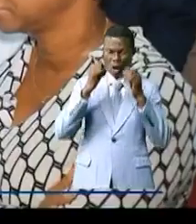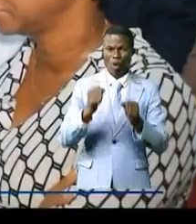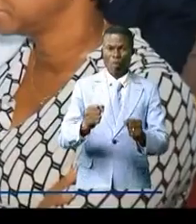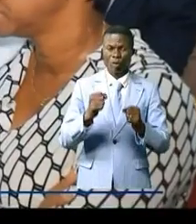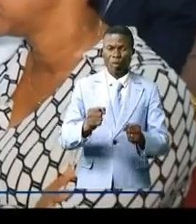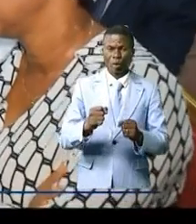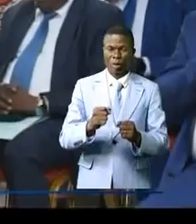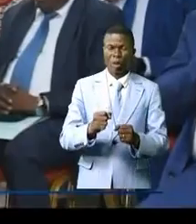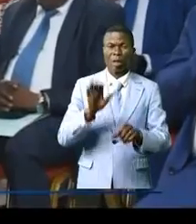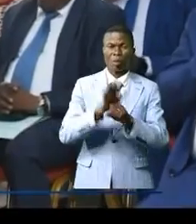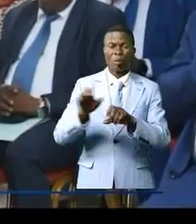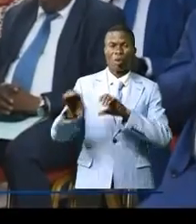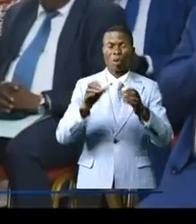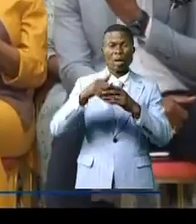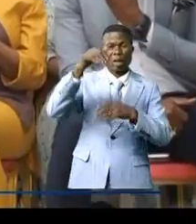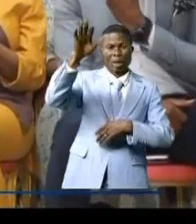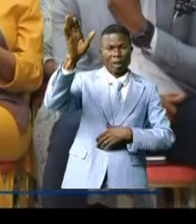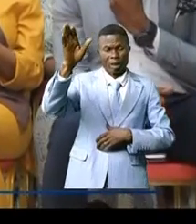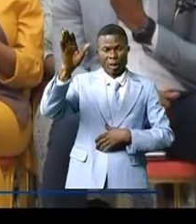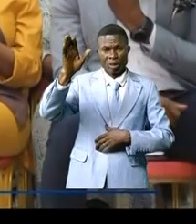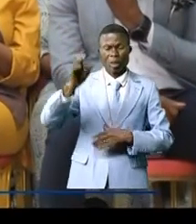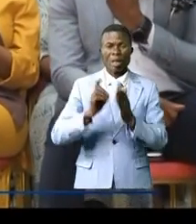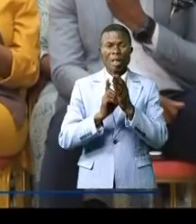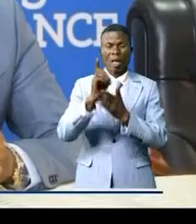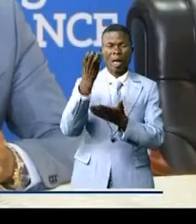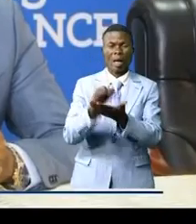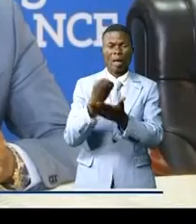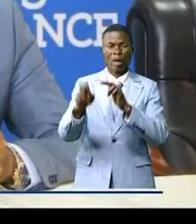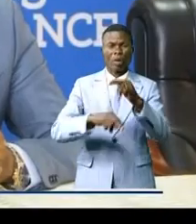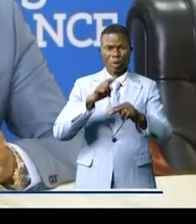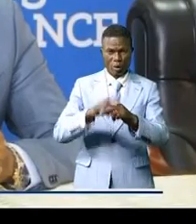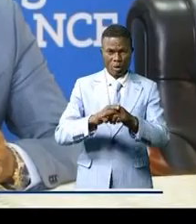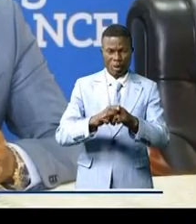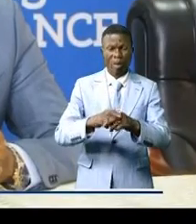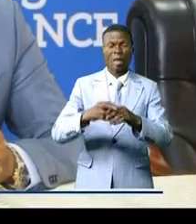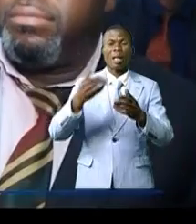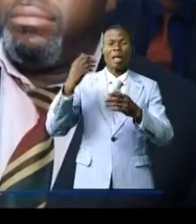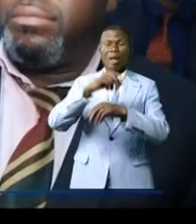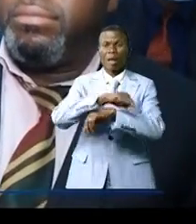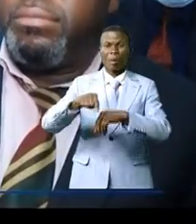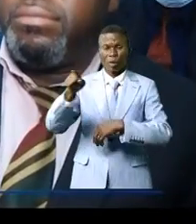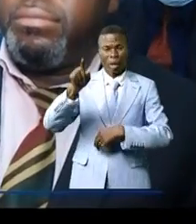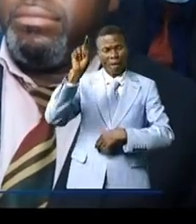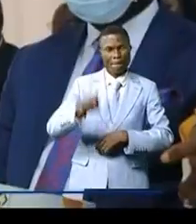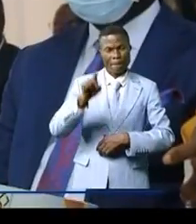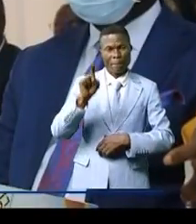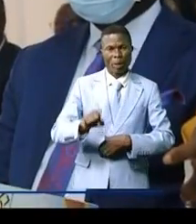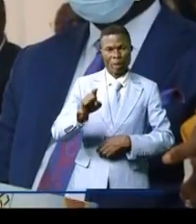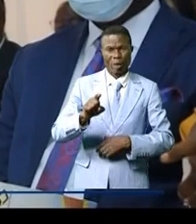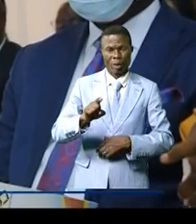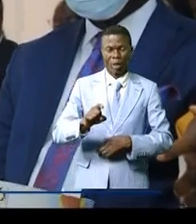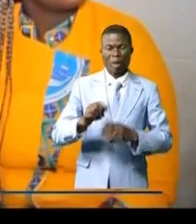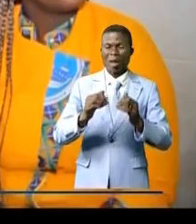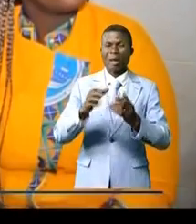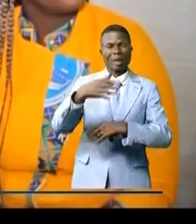moins d'interférences extérieures, le souffle de l'économie nationale qu'est cet établissement public n'a pas besoin d'une